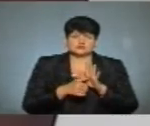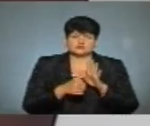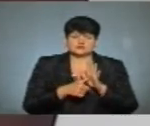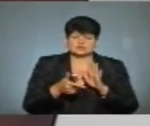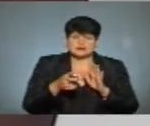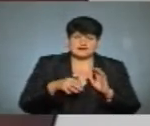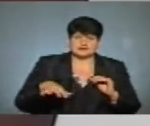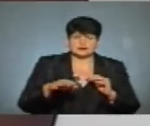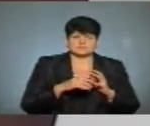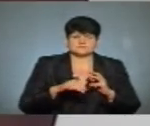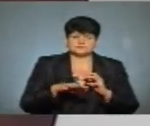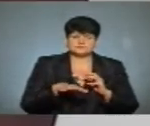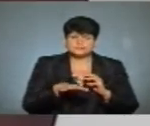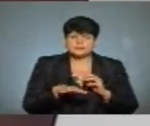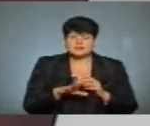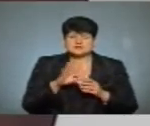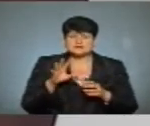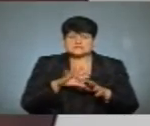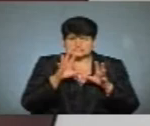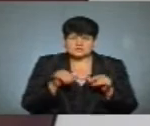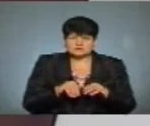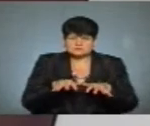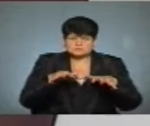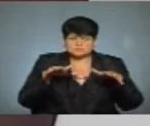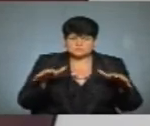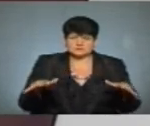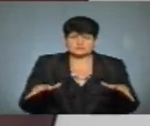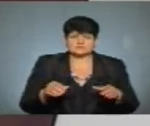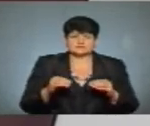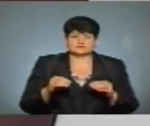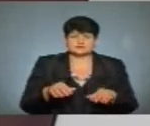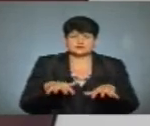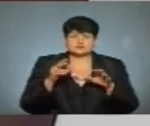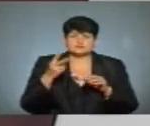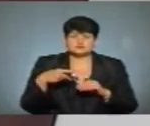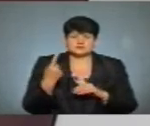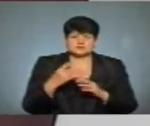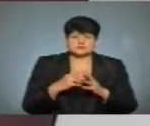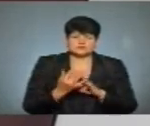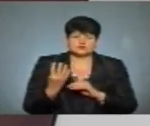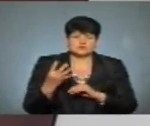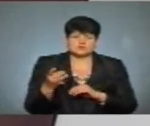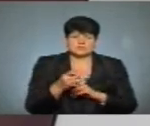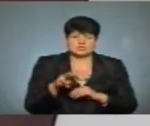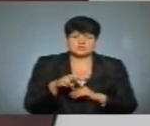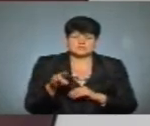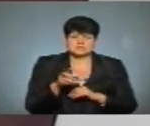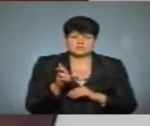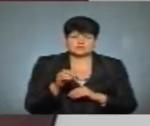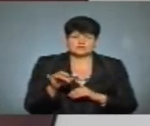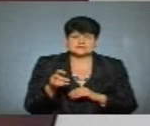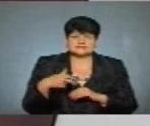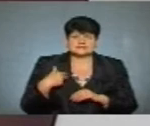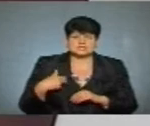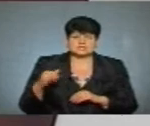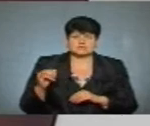гектарів сільгоспугідь. Загалом через розлив річки Дністер підтопило 21 населений пункт у 4 районах – це Монастирський, Бучацький,